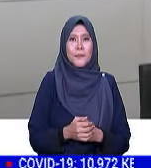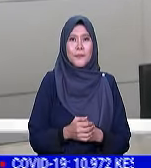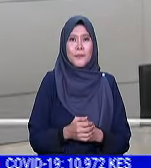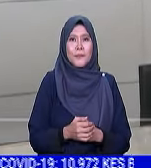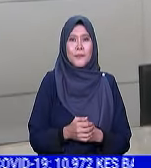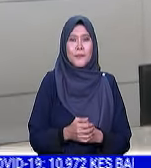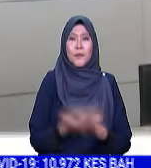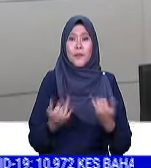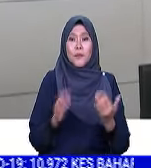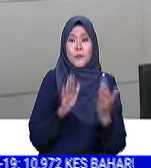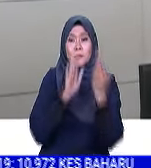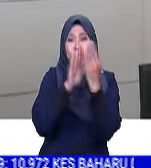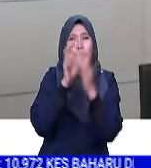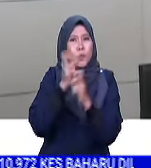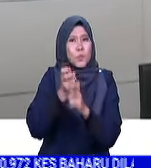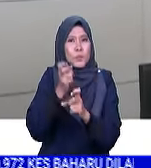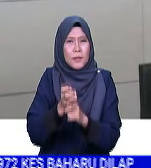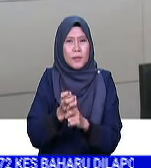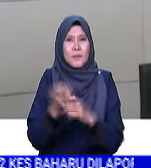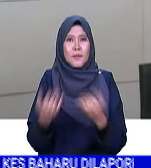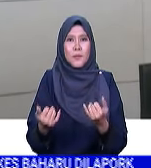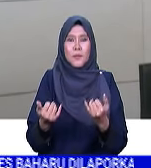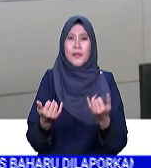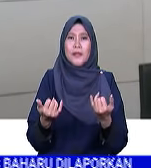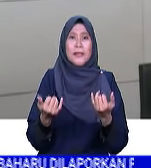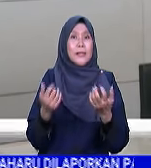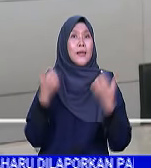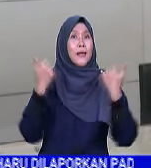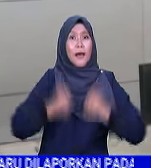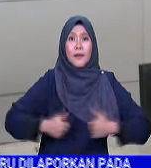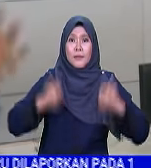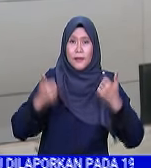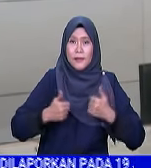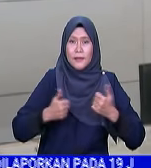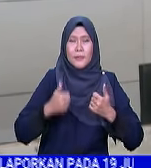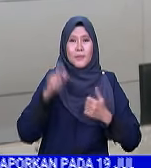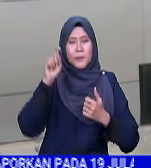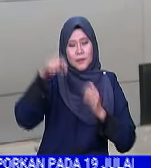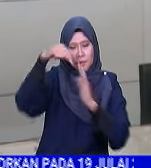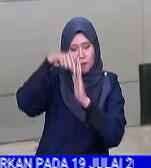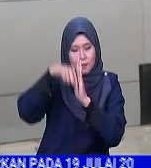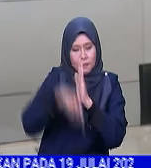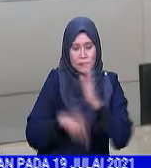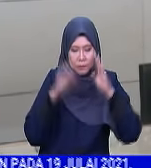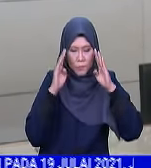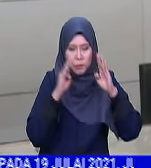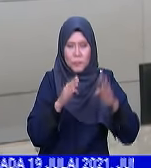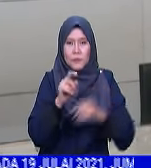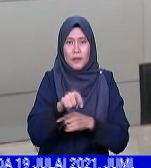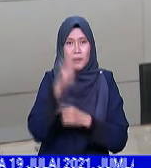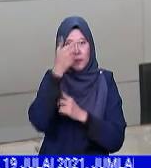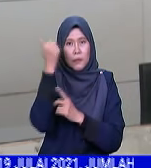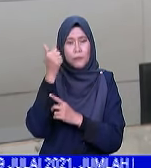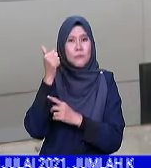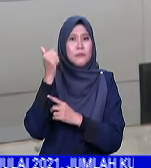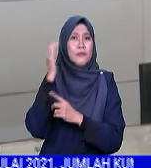Dalam tempoh getir seperti ini, nilai Aidil Adha harus dihayati secara mendalam. Ini penting agar jihad